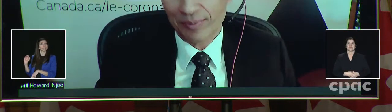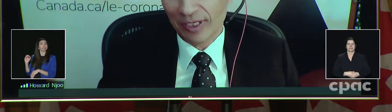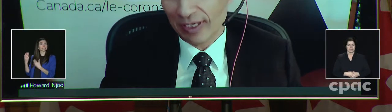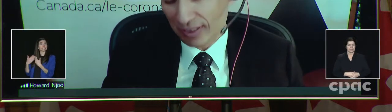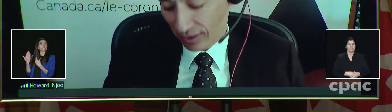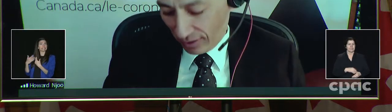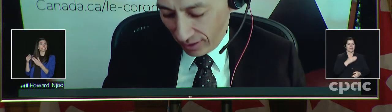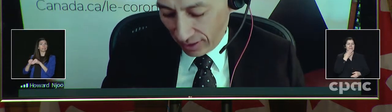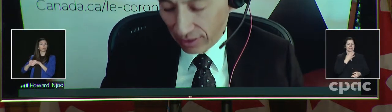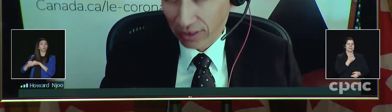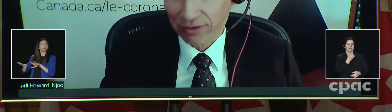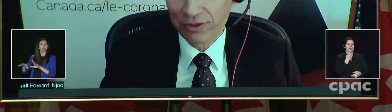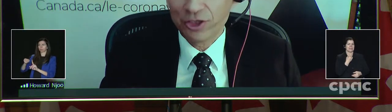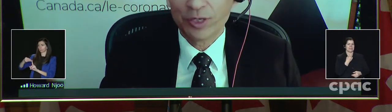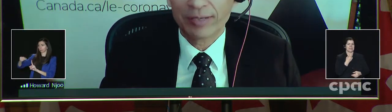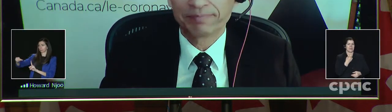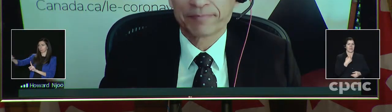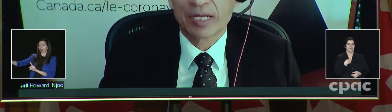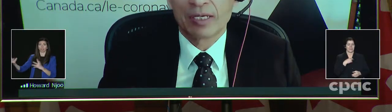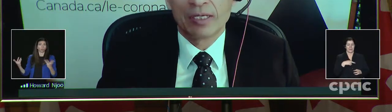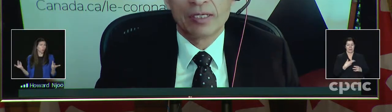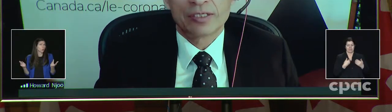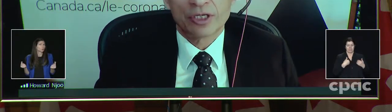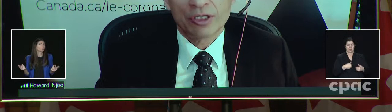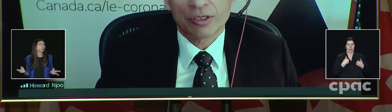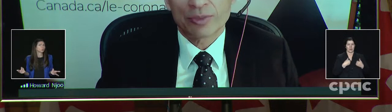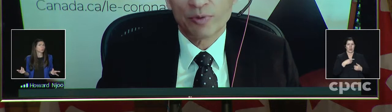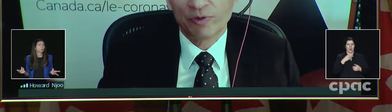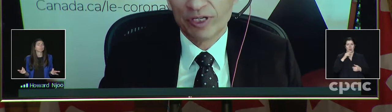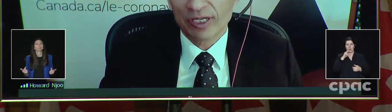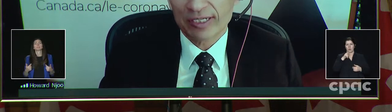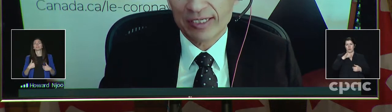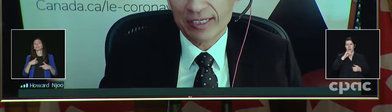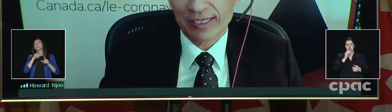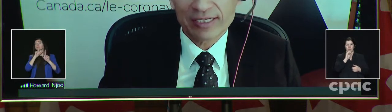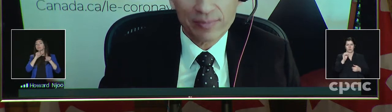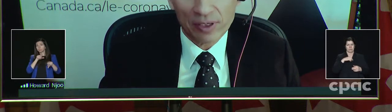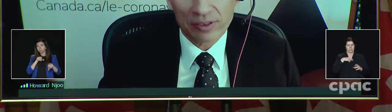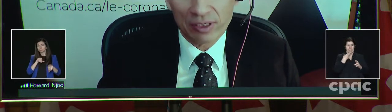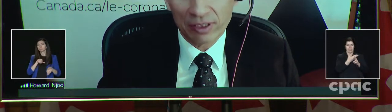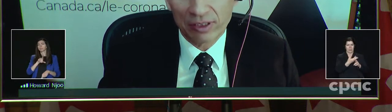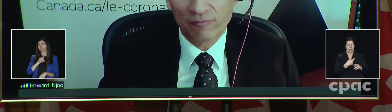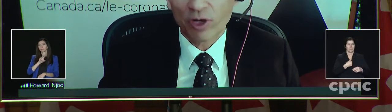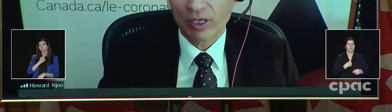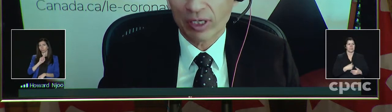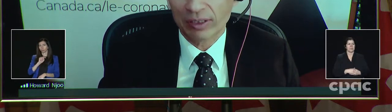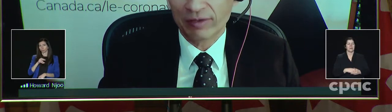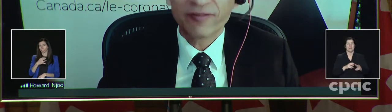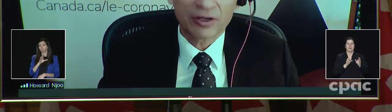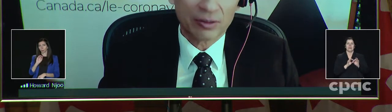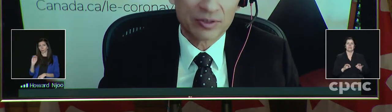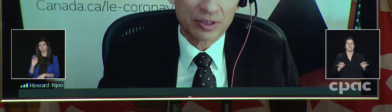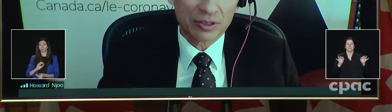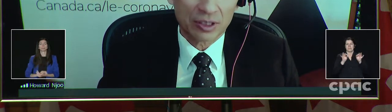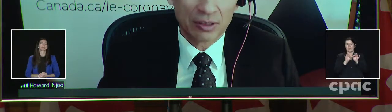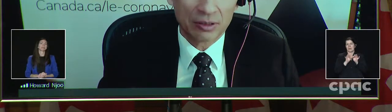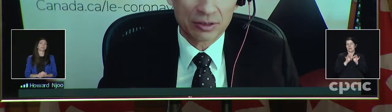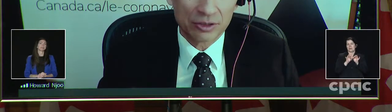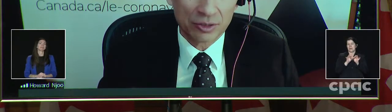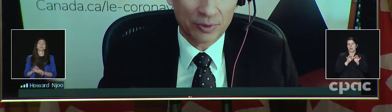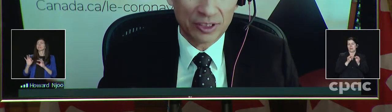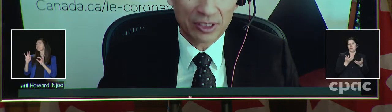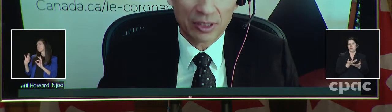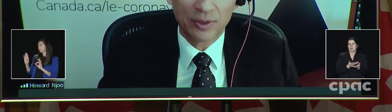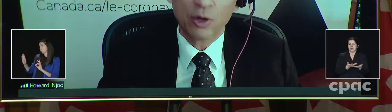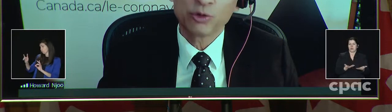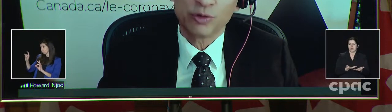Merci pour la question. C'est Dr. Njoo. Ce que je peux vous dire, c'est très important de faire comme ce que